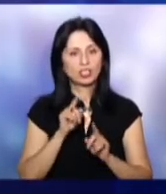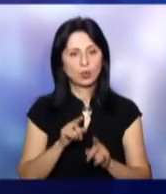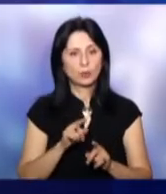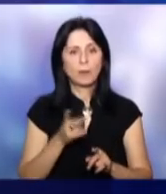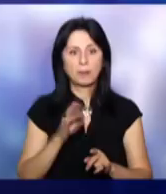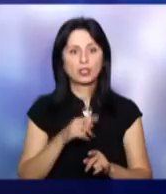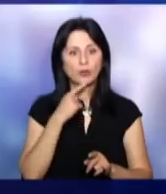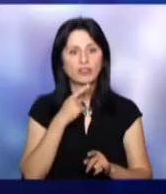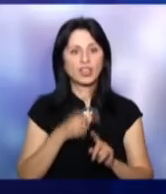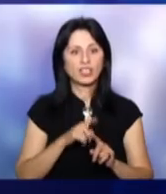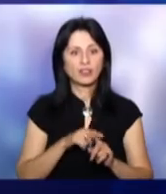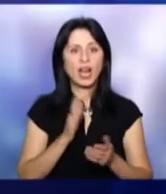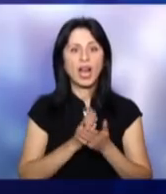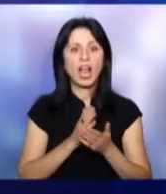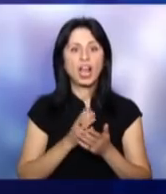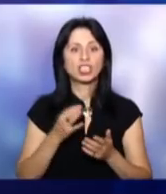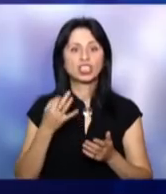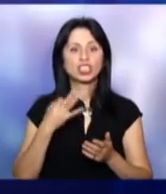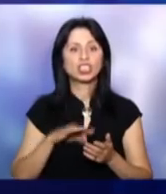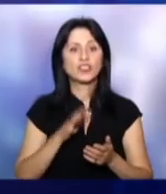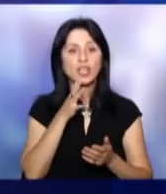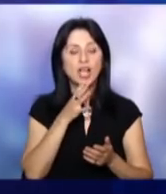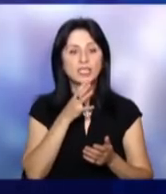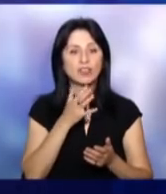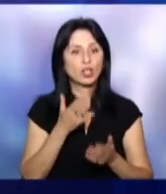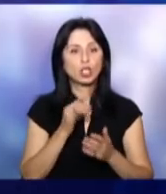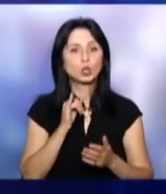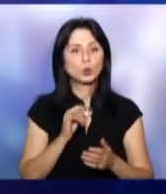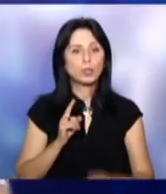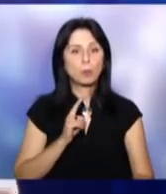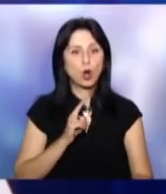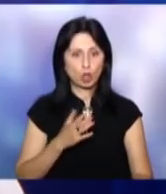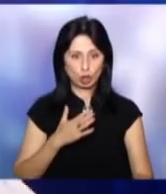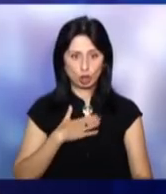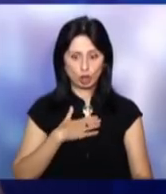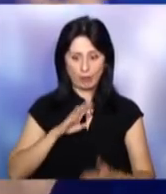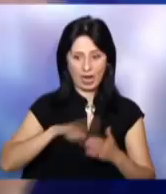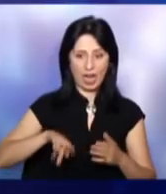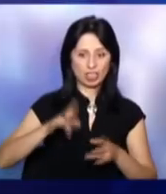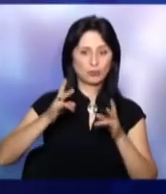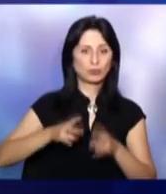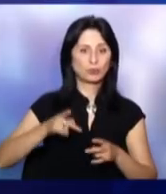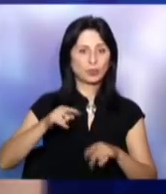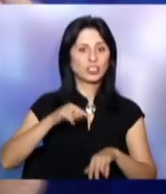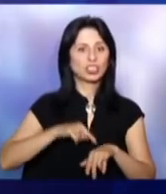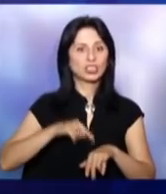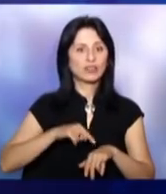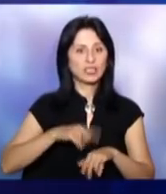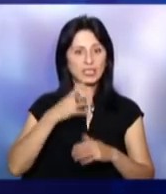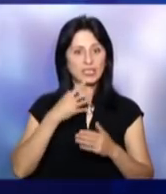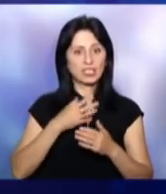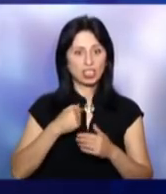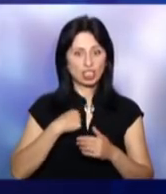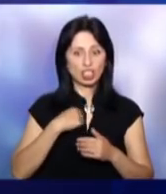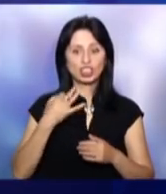მაგრამ მოდი ვთქვათ ის, რომ გააჩნია შვილების ასაკს, ცუდის მოლოდინი, რომ ჩემს გარეშე შეგრძნება საკუთარ იმს, რომ